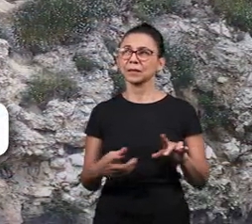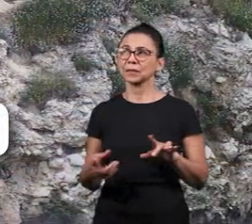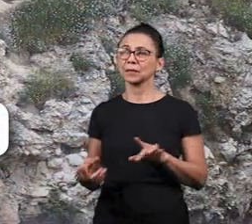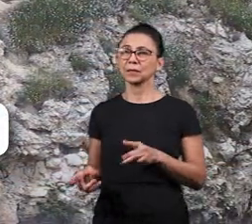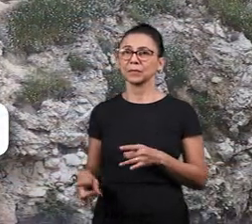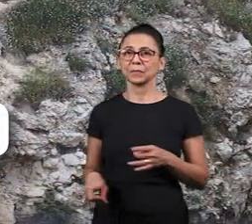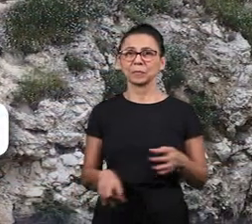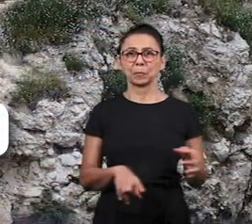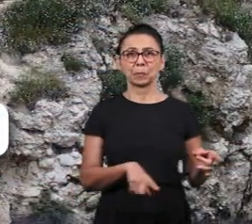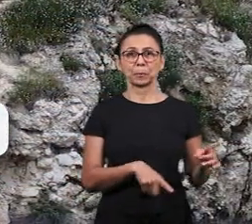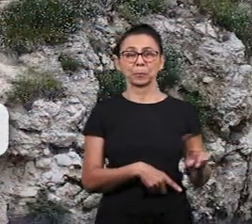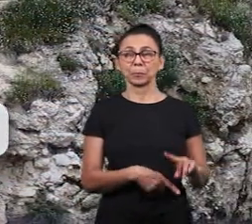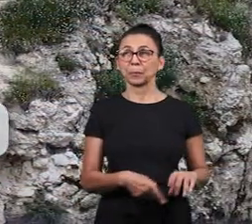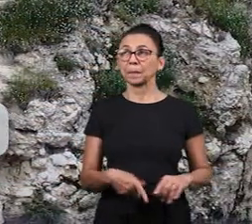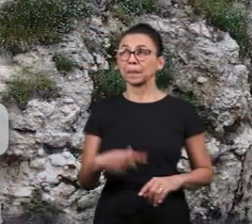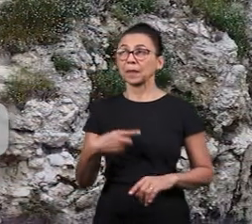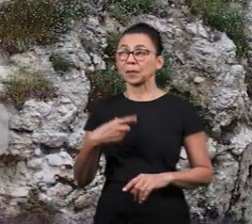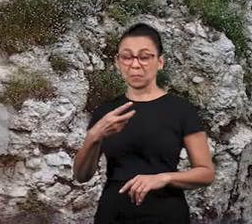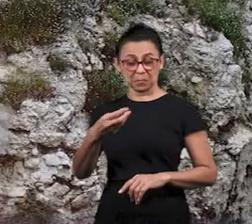Грех мой